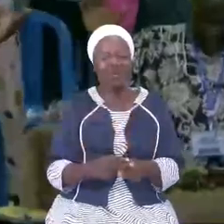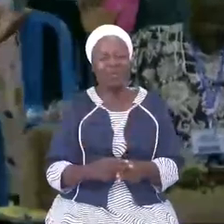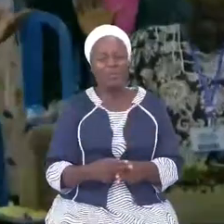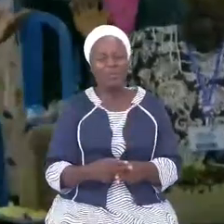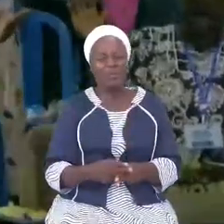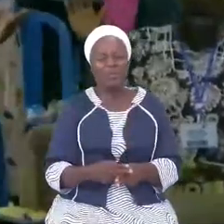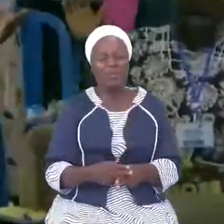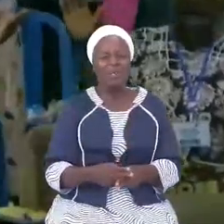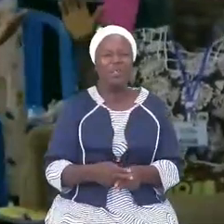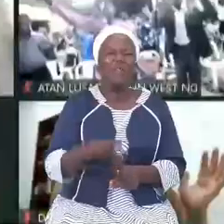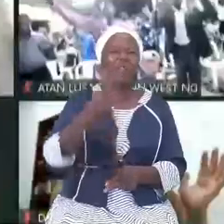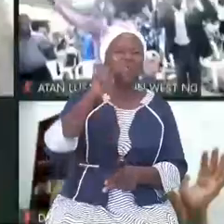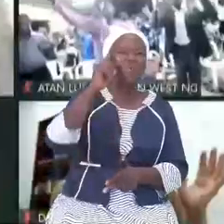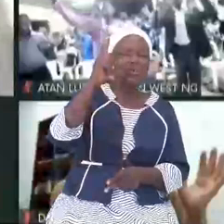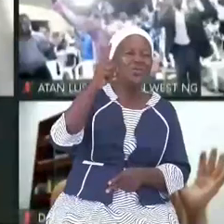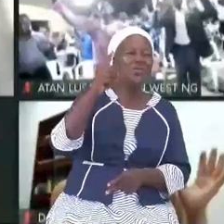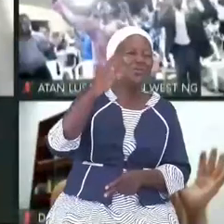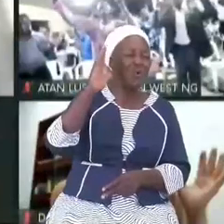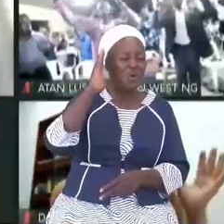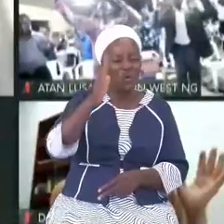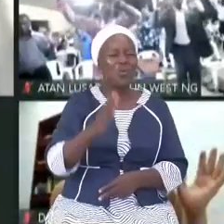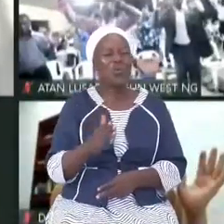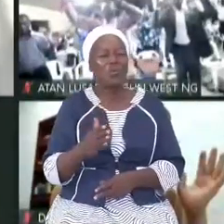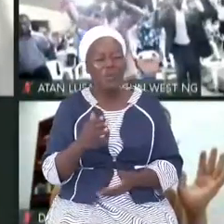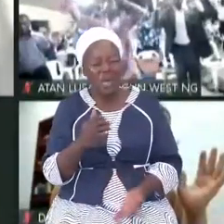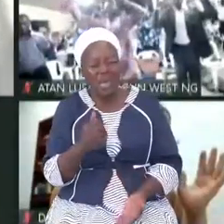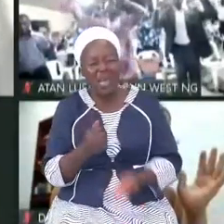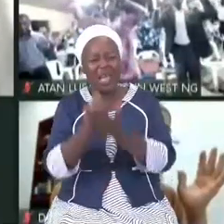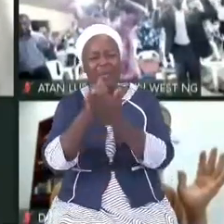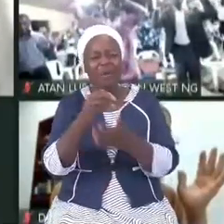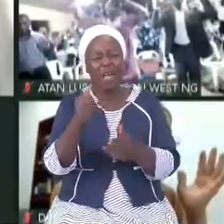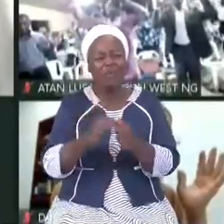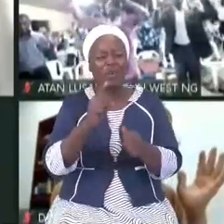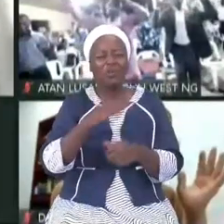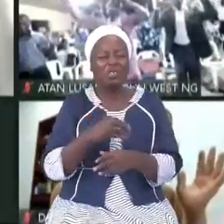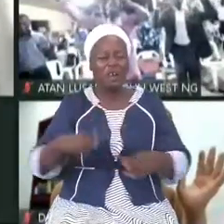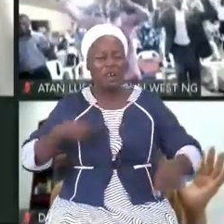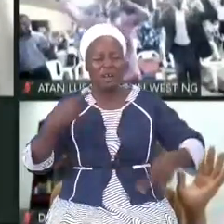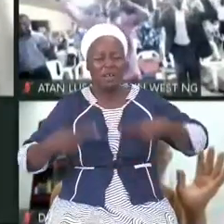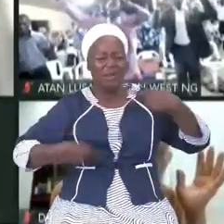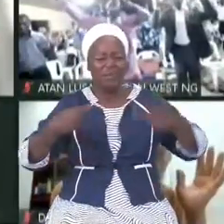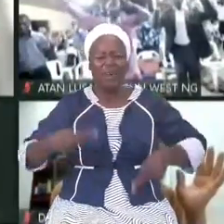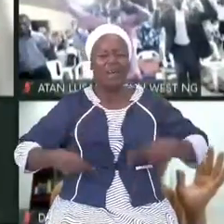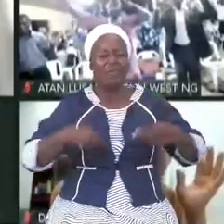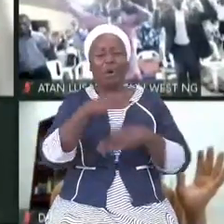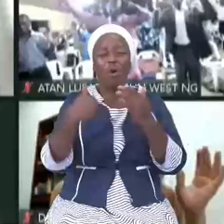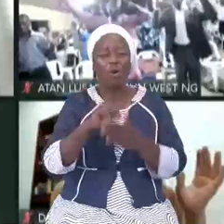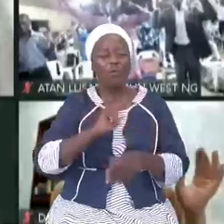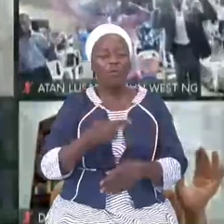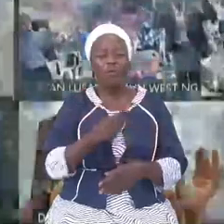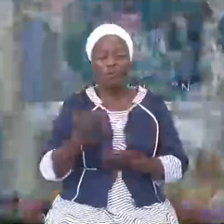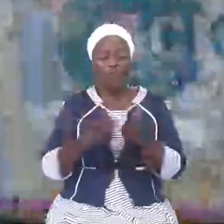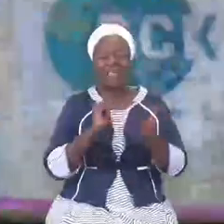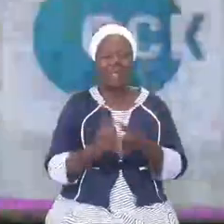Ton peuple réveillé va amener le feu du réveil partout. Et il y aura le réveil partout au nom de